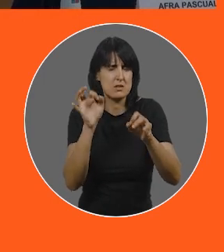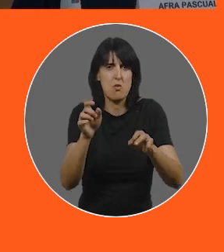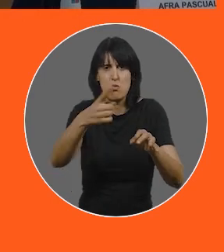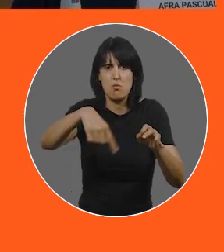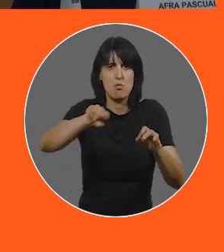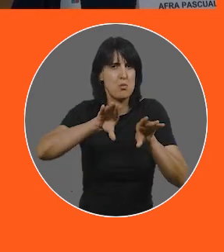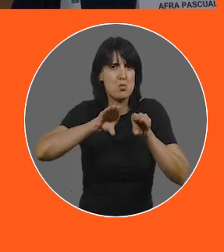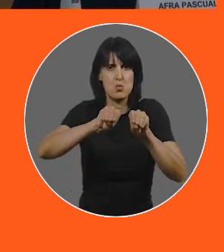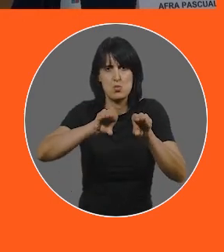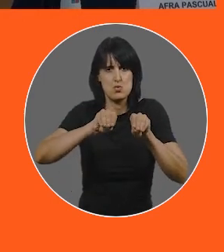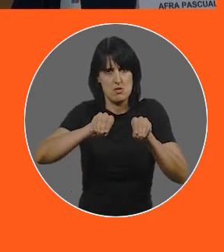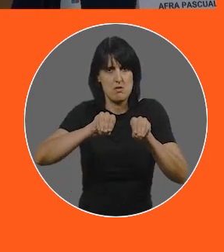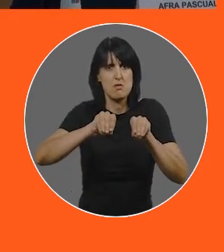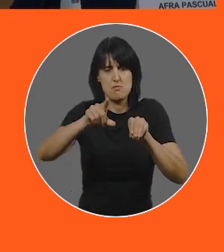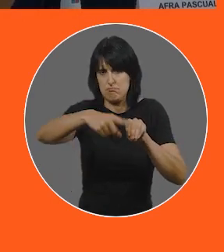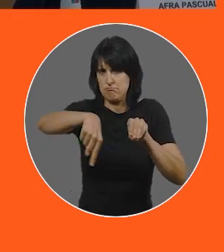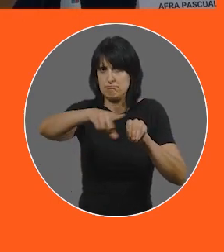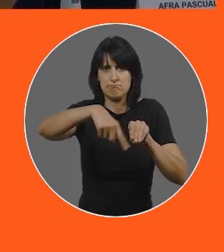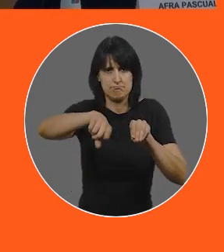vosaltres utilitzen